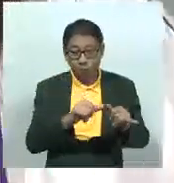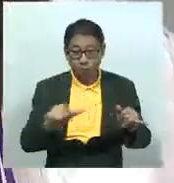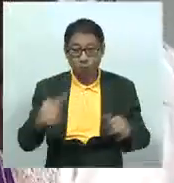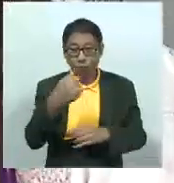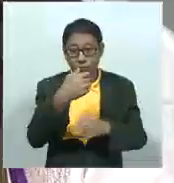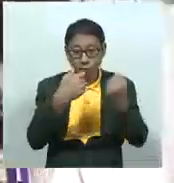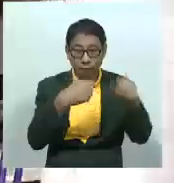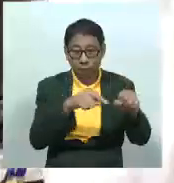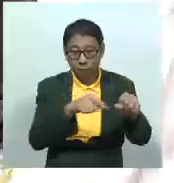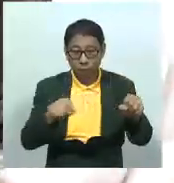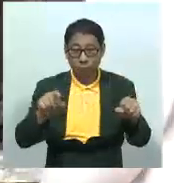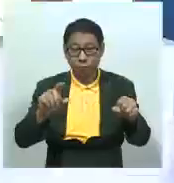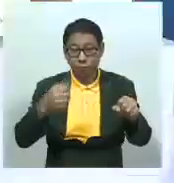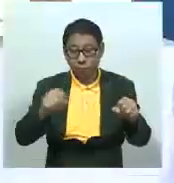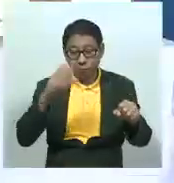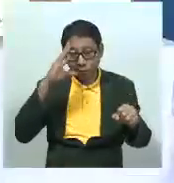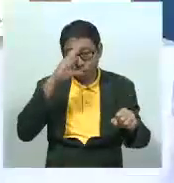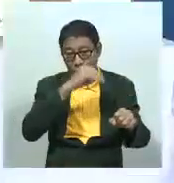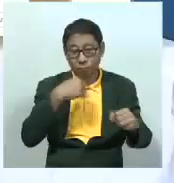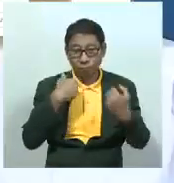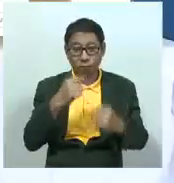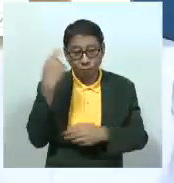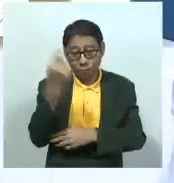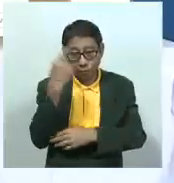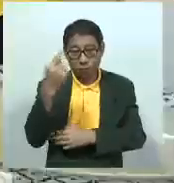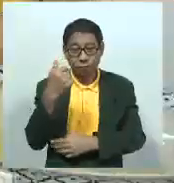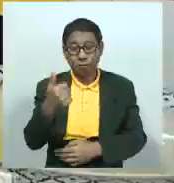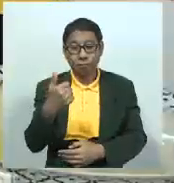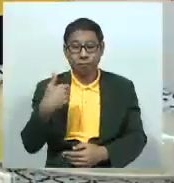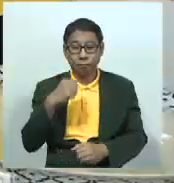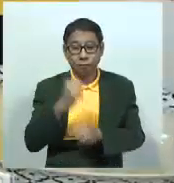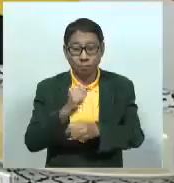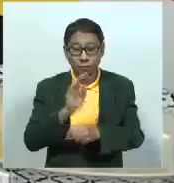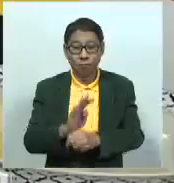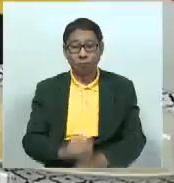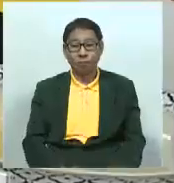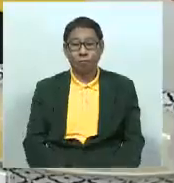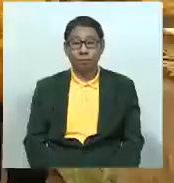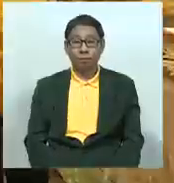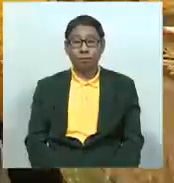10นาฬิกาถึง22นาฬิกาครับสามารถไปเที่ยวงานกันได้ครับได้บุญด้วย